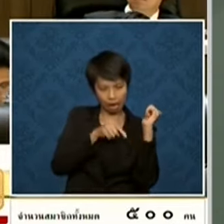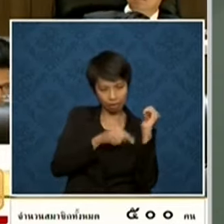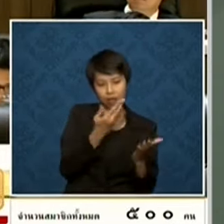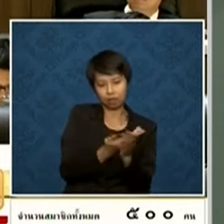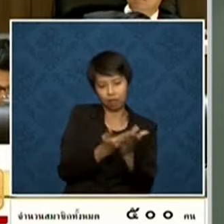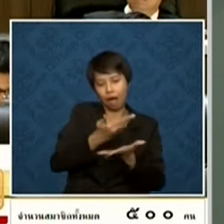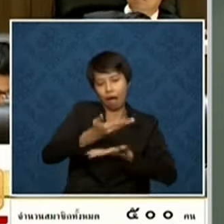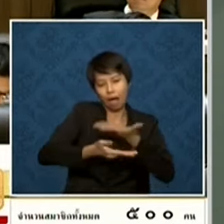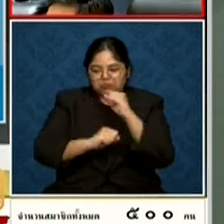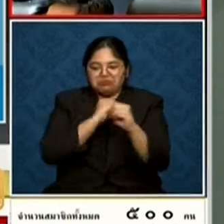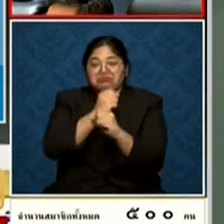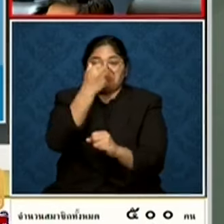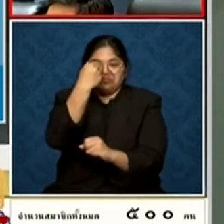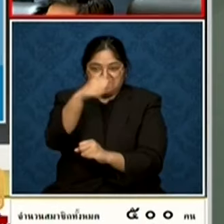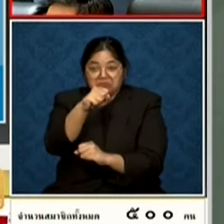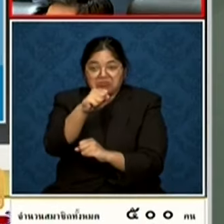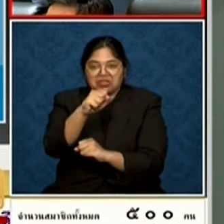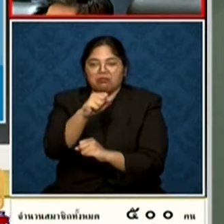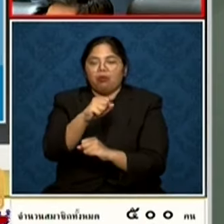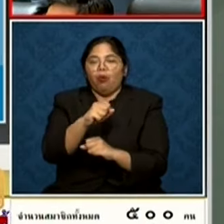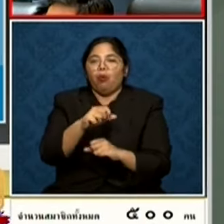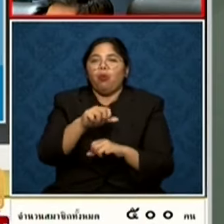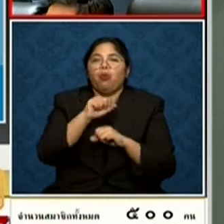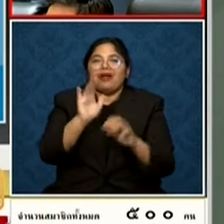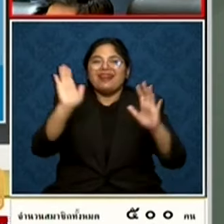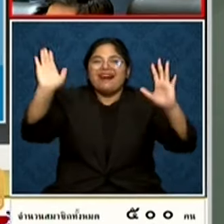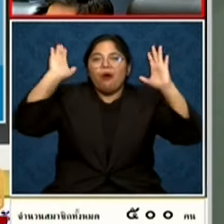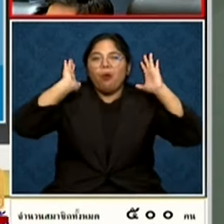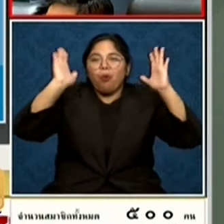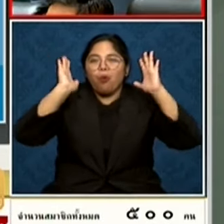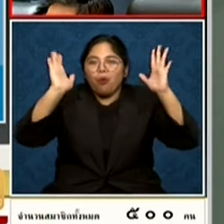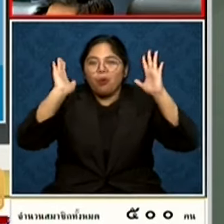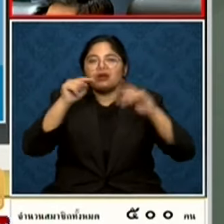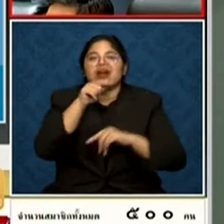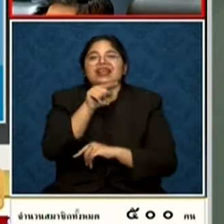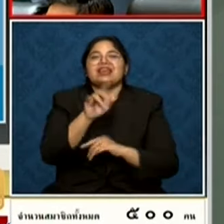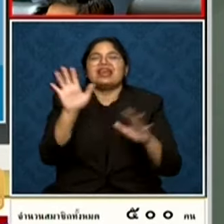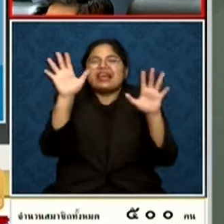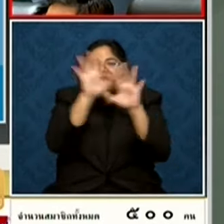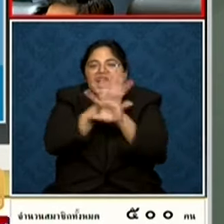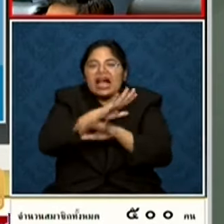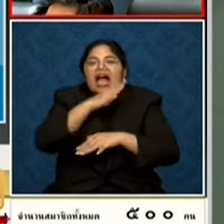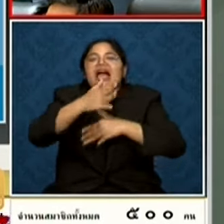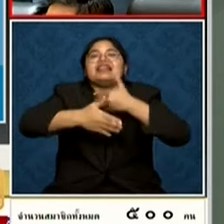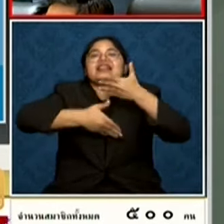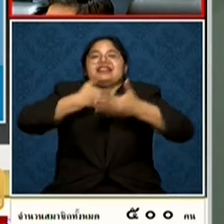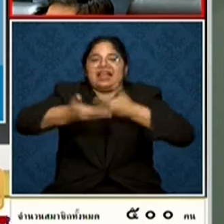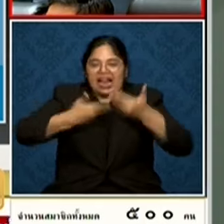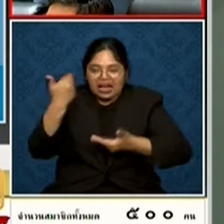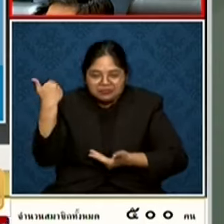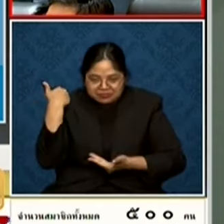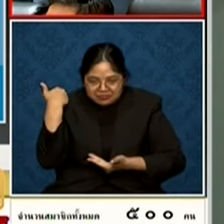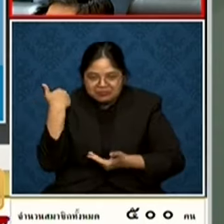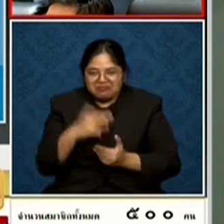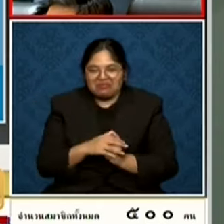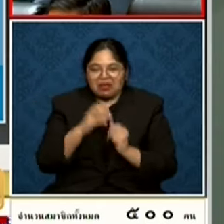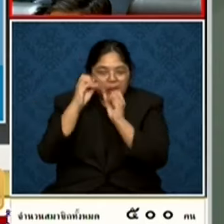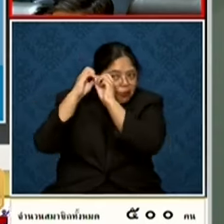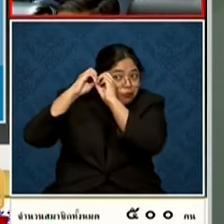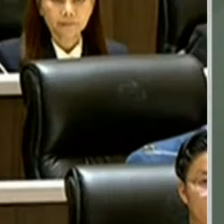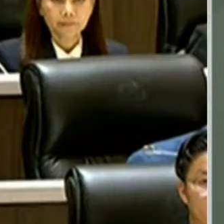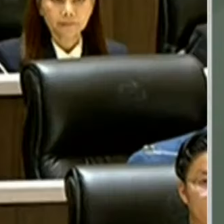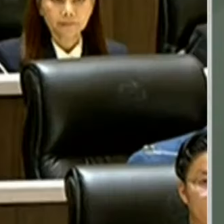ครับเราตำแหน่งเก้าอี้รัฐมนตรีเนี่ยกว่าจะแสดงออกมานะครับในความไม่พอใจในเรื่องของมติครม.ว่าด้วย